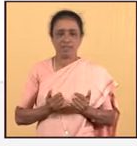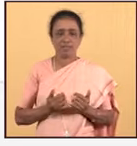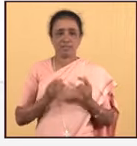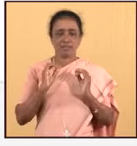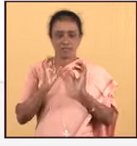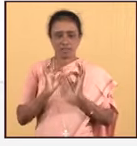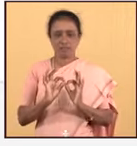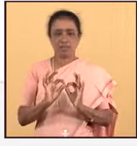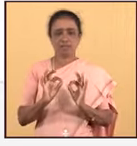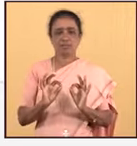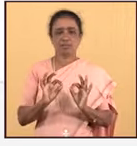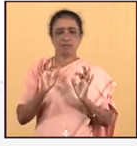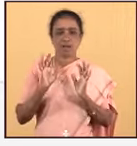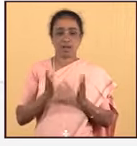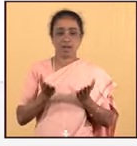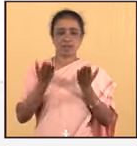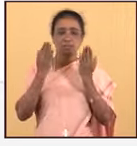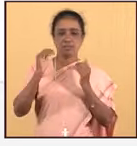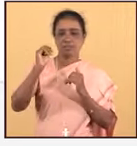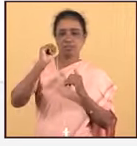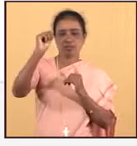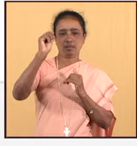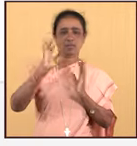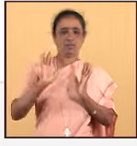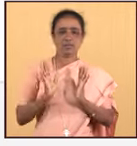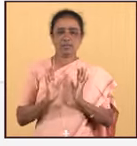என்பது ஒரு நாடு எந்த ஒரு சமயத்தையும்